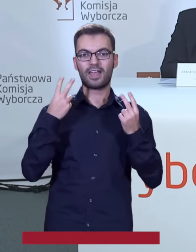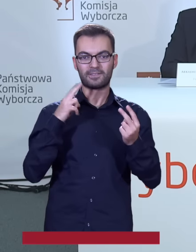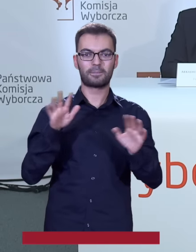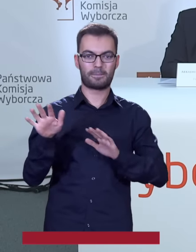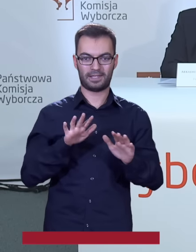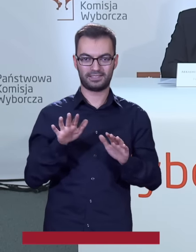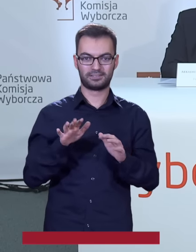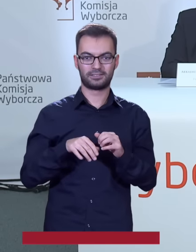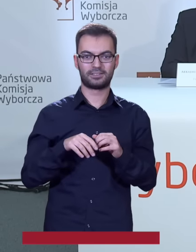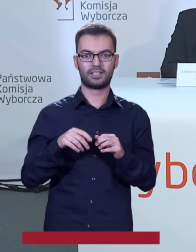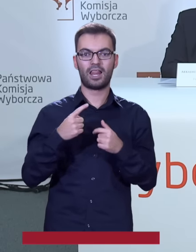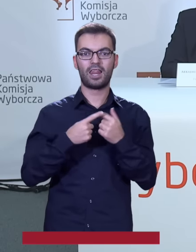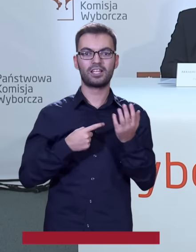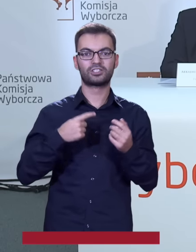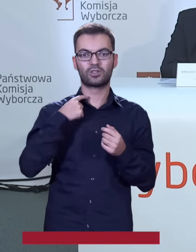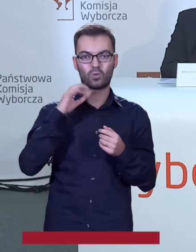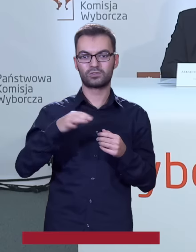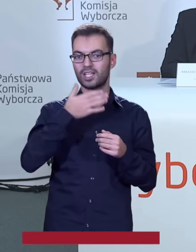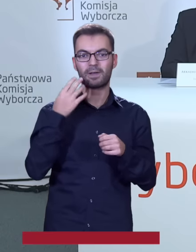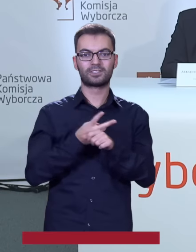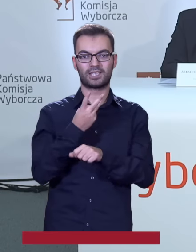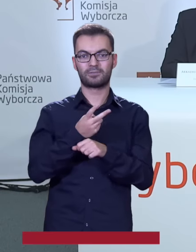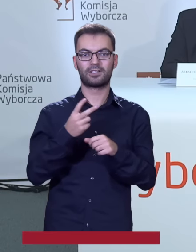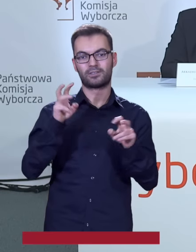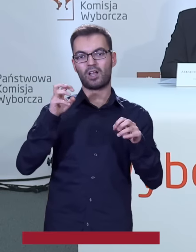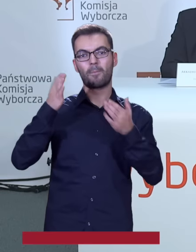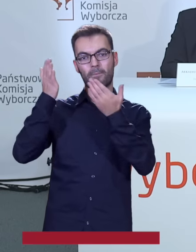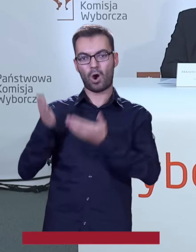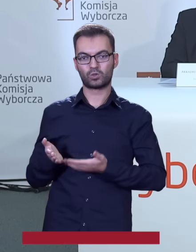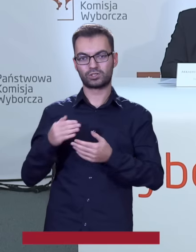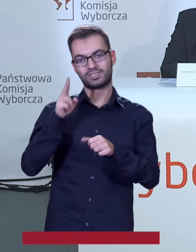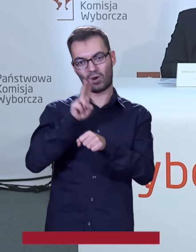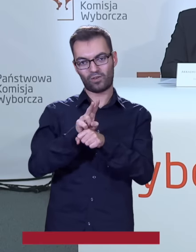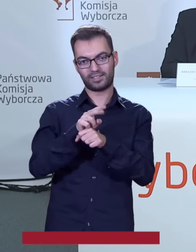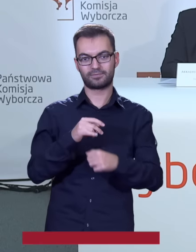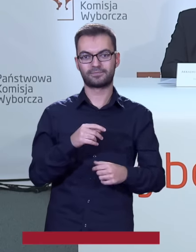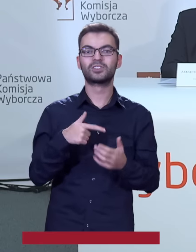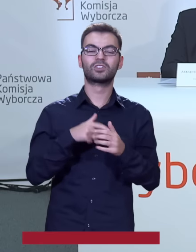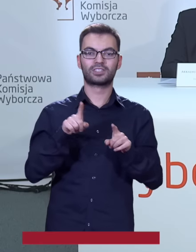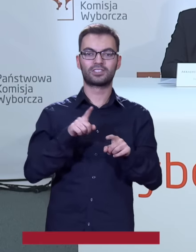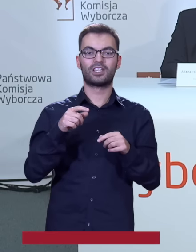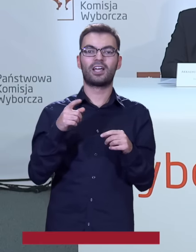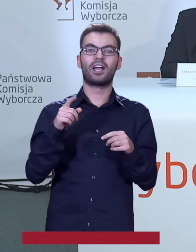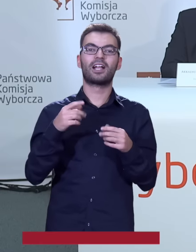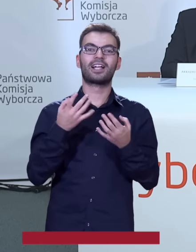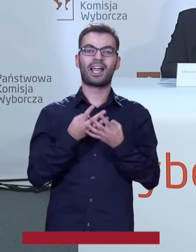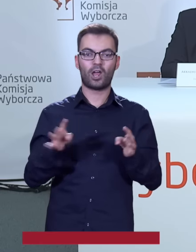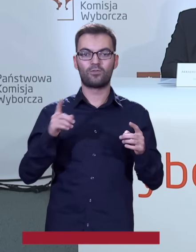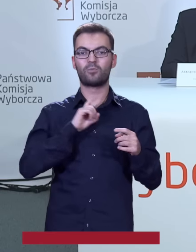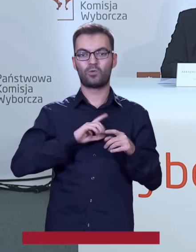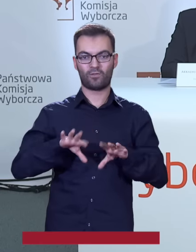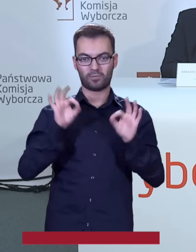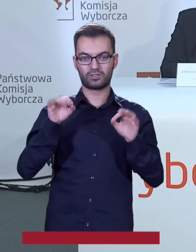newralgicznych miejsc liczenia głosów nie mają wstępu mężowie zaufania? Mówię tutaj o Krajowym Biurze Wyborczym, które na